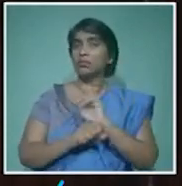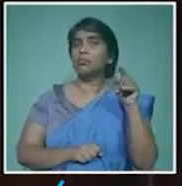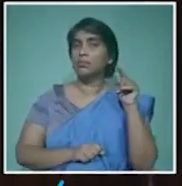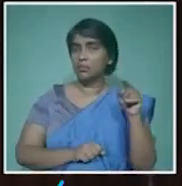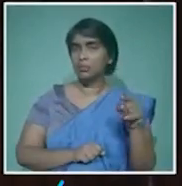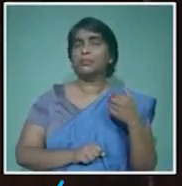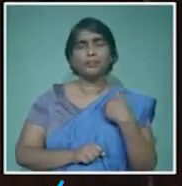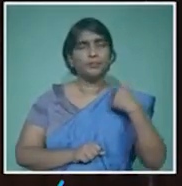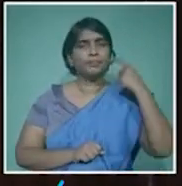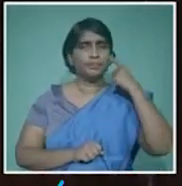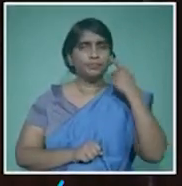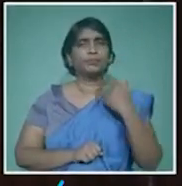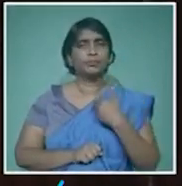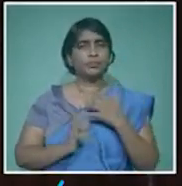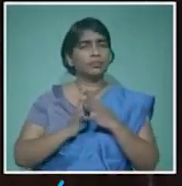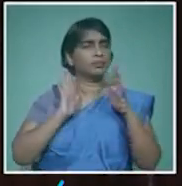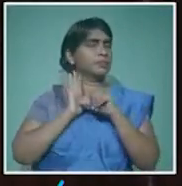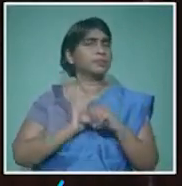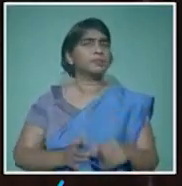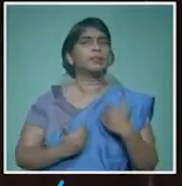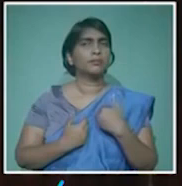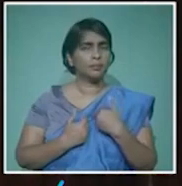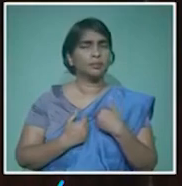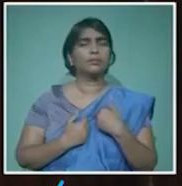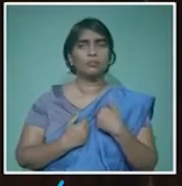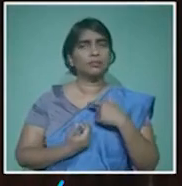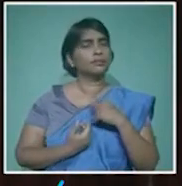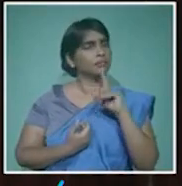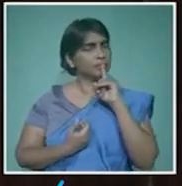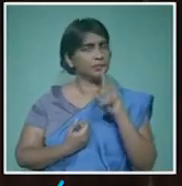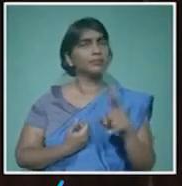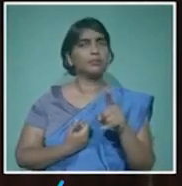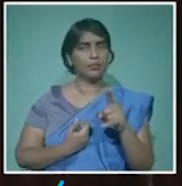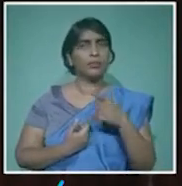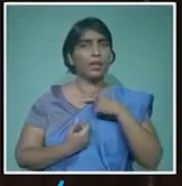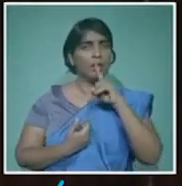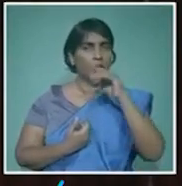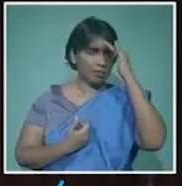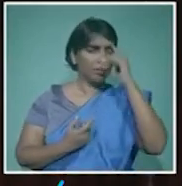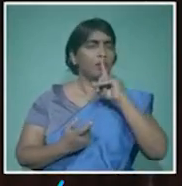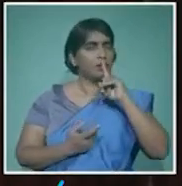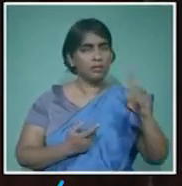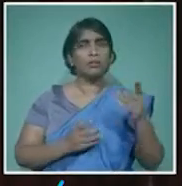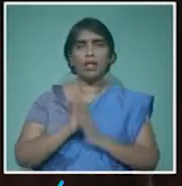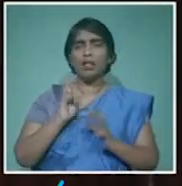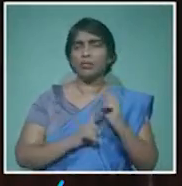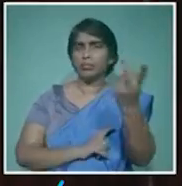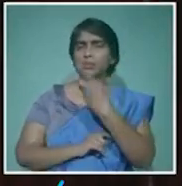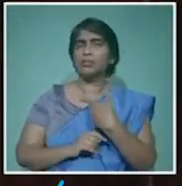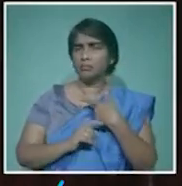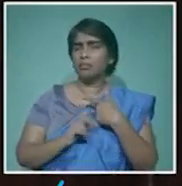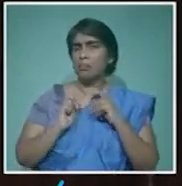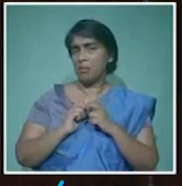තුළින් මම හිතනවා අපිට විශාල අසාධාරණයක් වෙනවා. ඒ වගේම මම ඔබතුමා මාර්ගයෙන් කතානායකතුමාට යොමු කරන්න කියනවා මේක මන්ත්‍රීවරු ගන්නාගේ